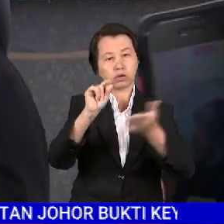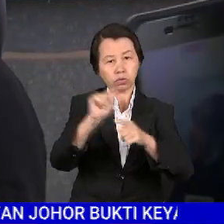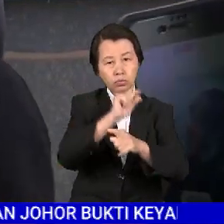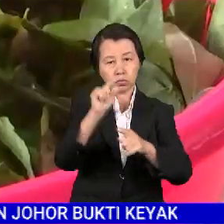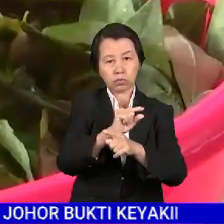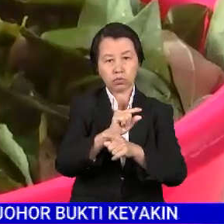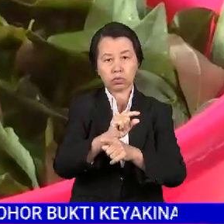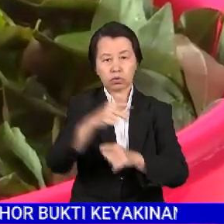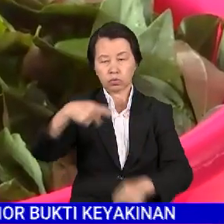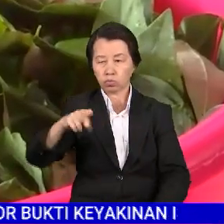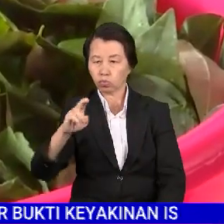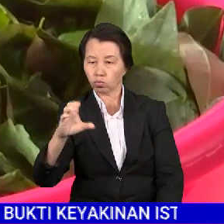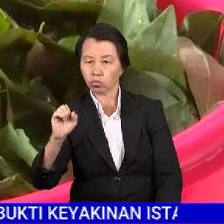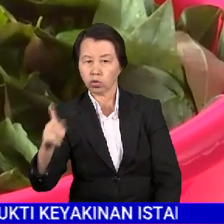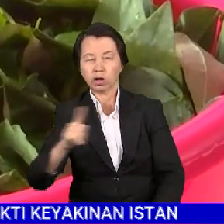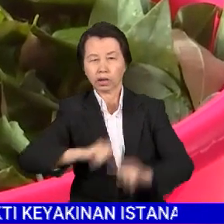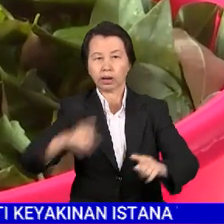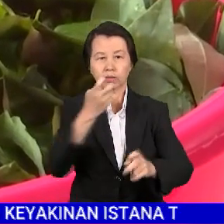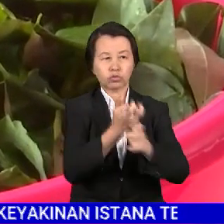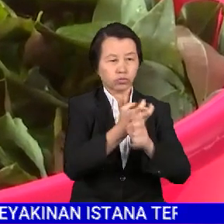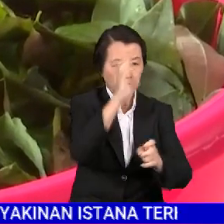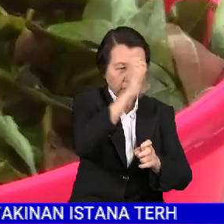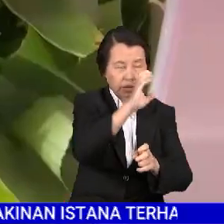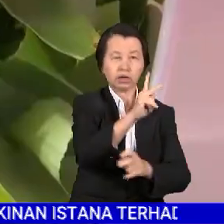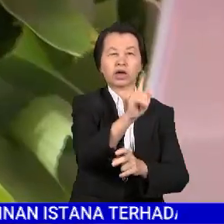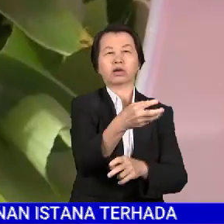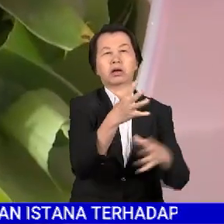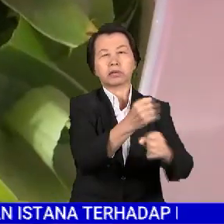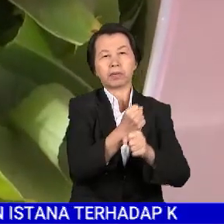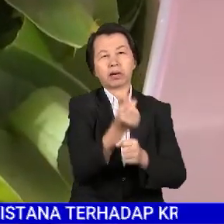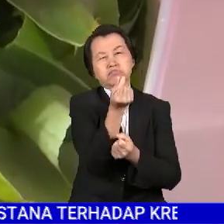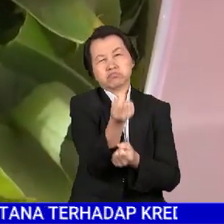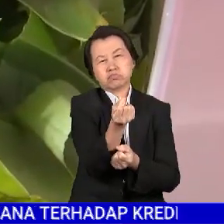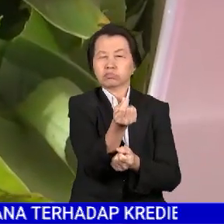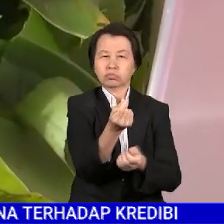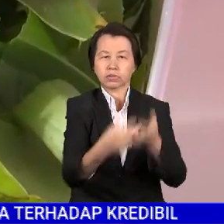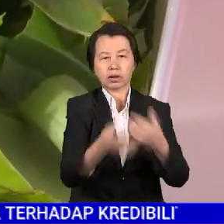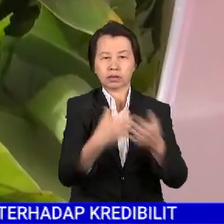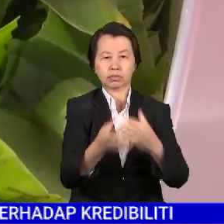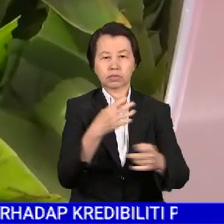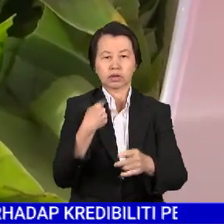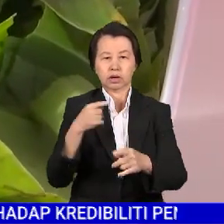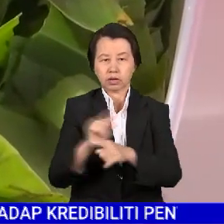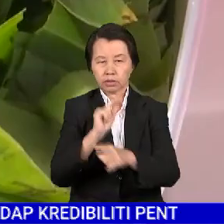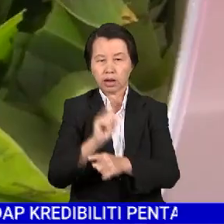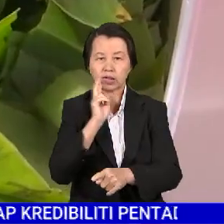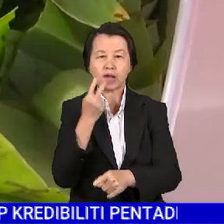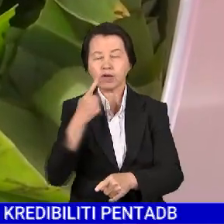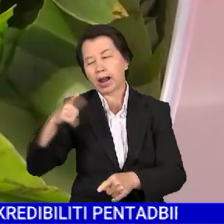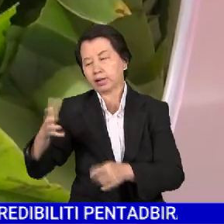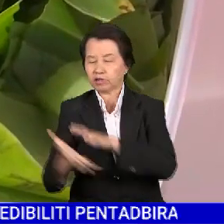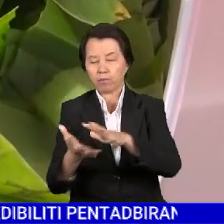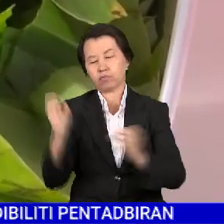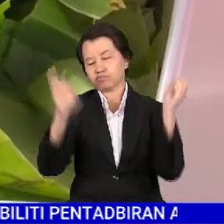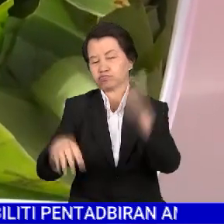pak merah. Kan? Tapi susahnya cari kat KL, dapat sikit aja tadi. So tapi tak apalah, kita tahu dalam sayur-sayur lain lagi.